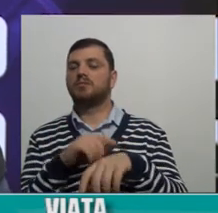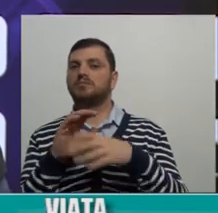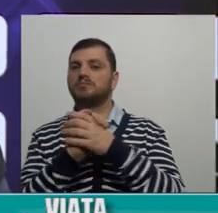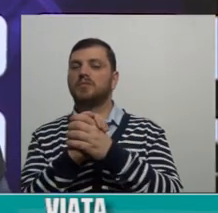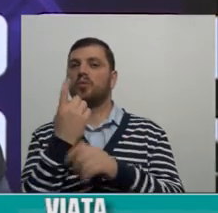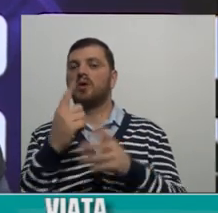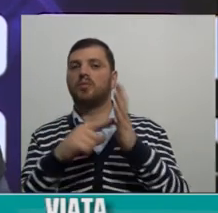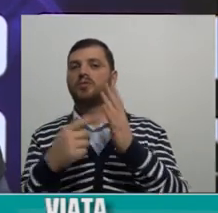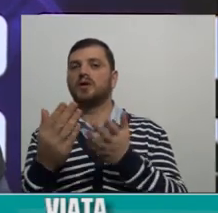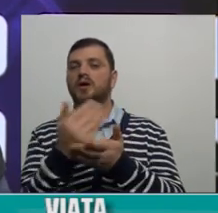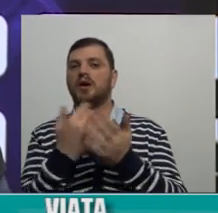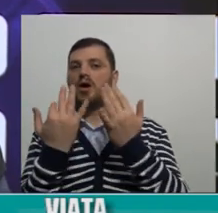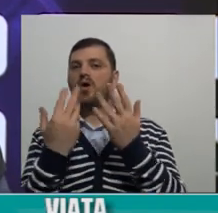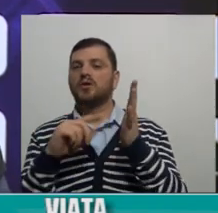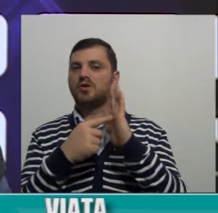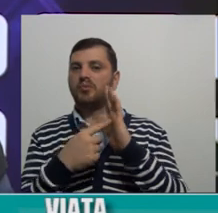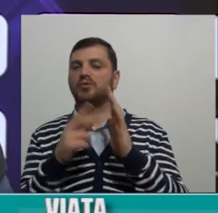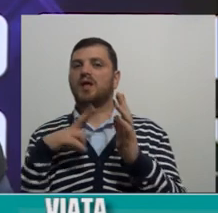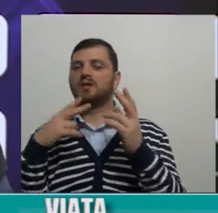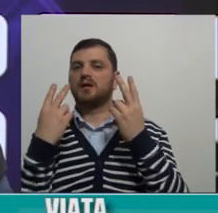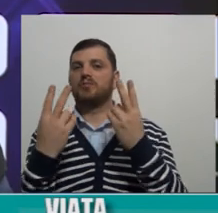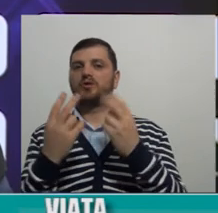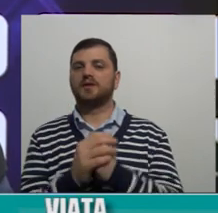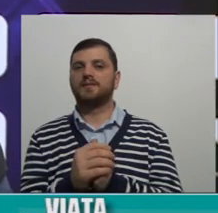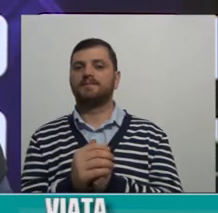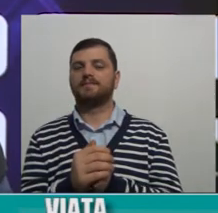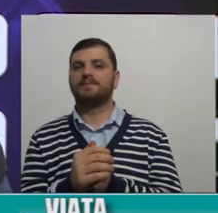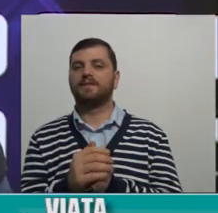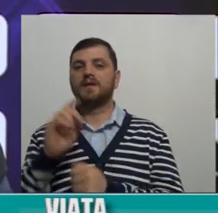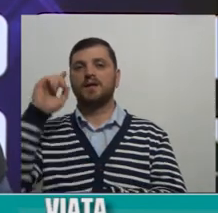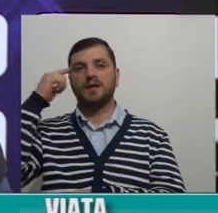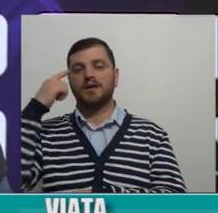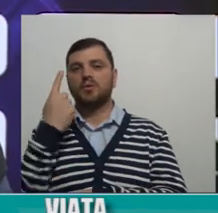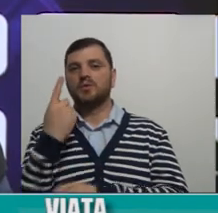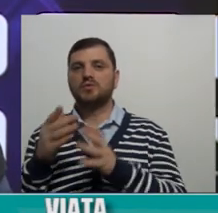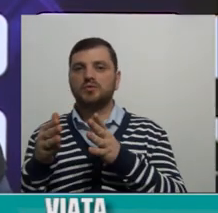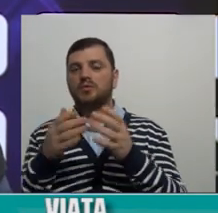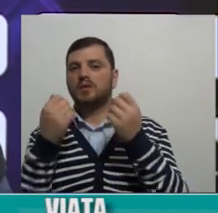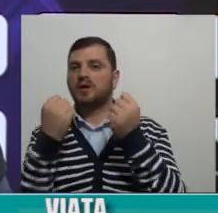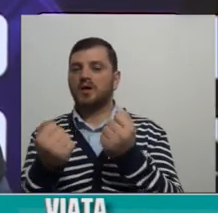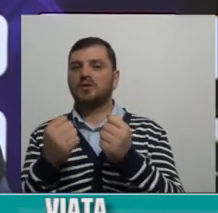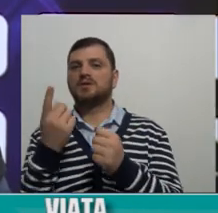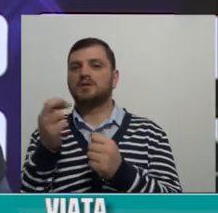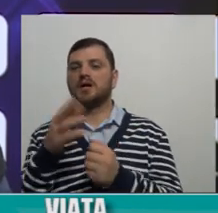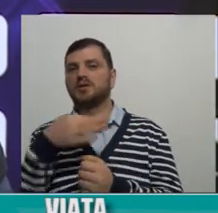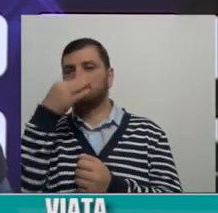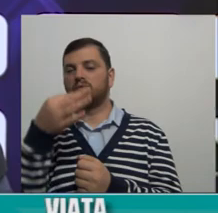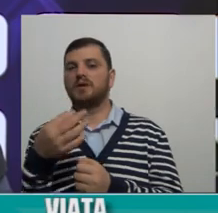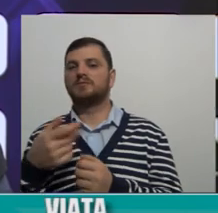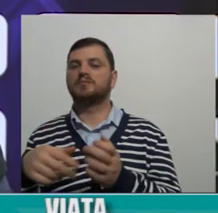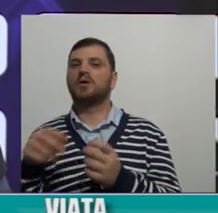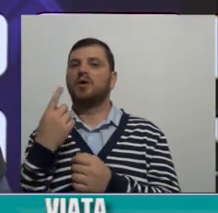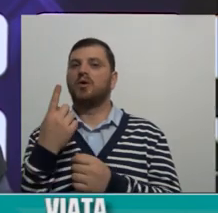mi-am felicitat băieții, e un punct care l-am adunat în clasament, orice punct contează, ținând cont că e un drum lung și anevoios, dar,